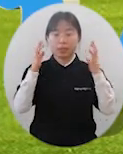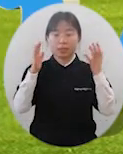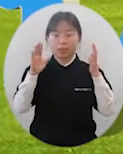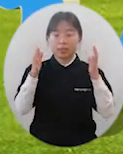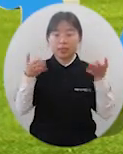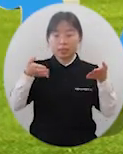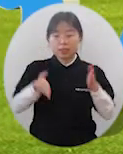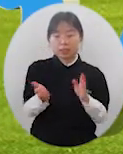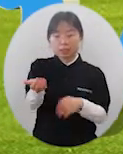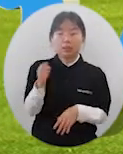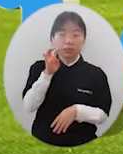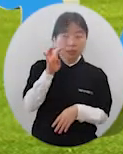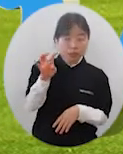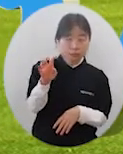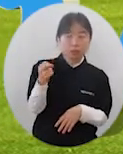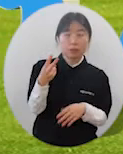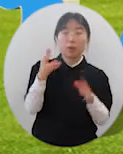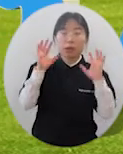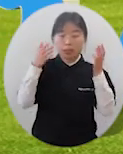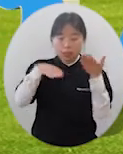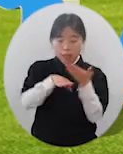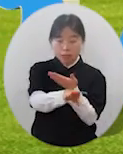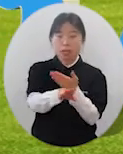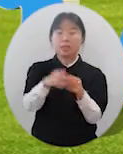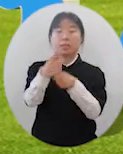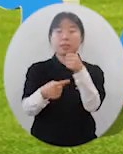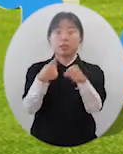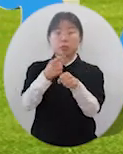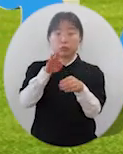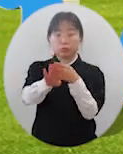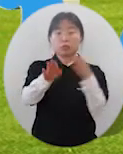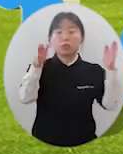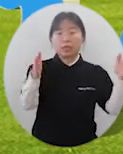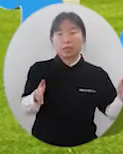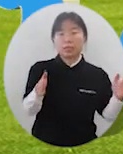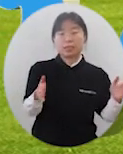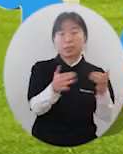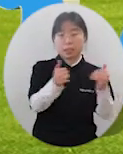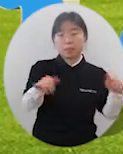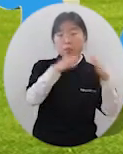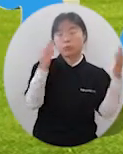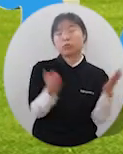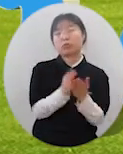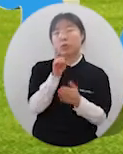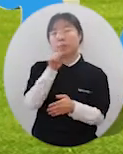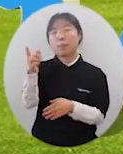도우미 서비스를 보건소에 신청하면 되고 복지로를 통한 온라인 신청도